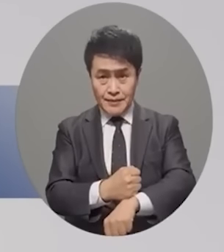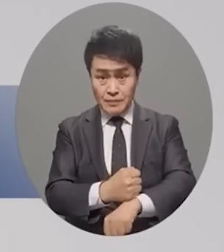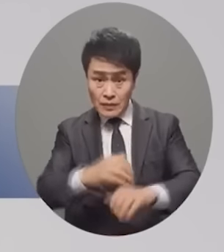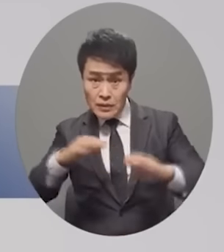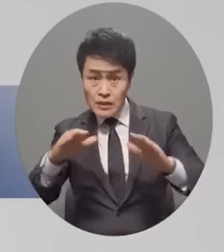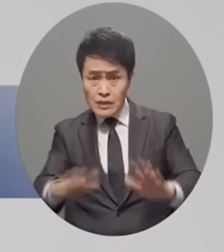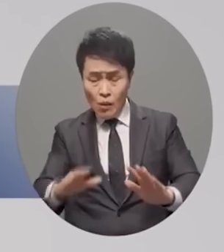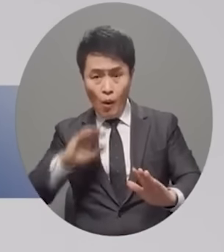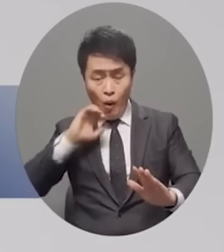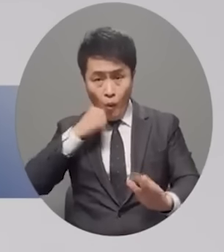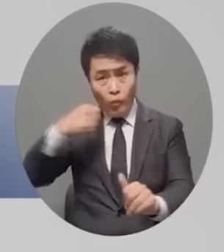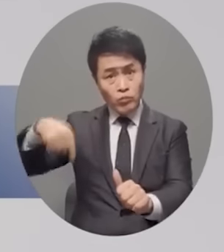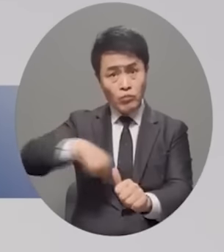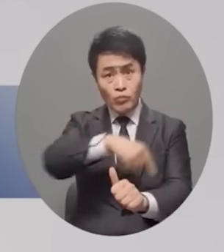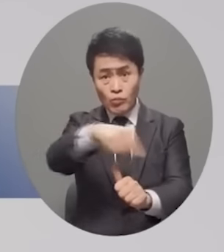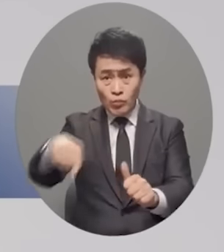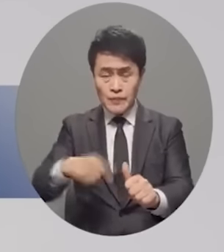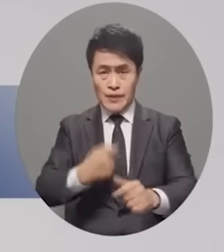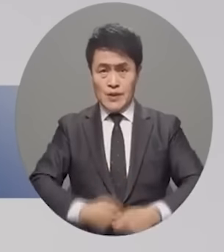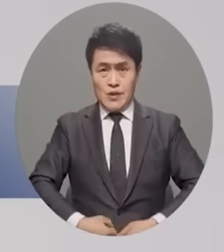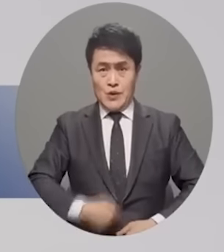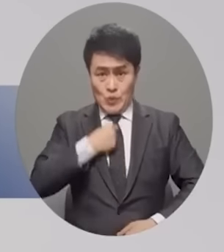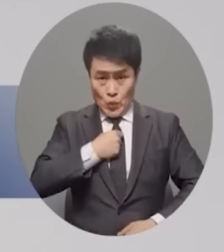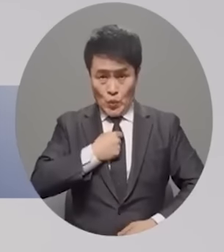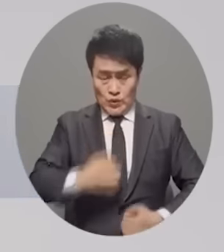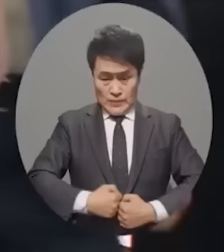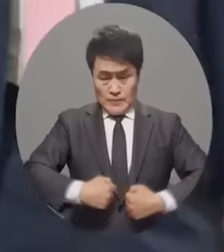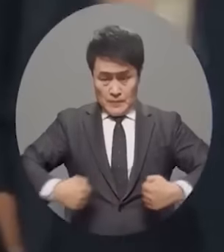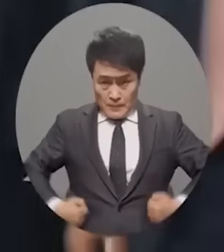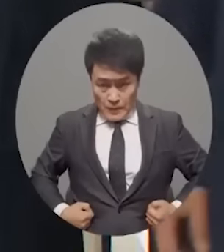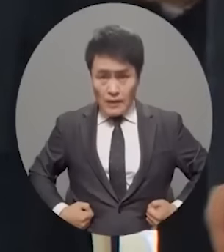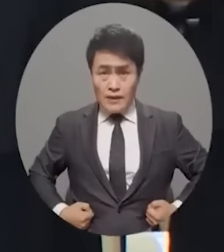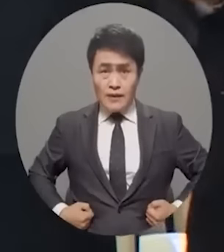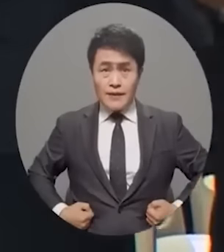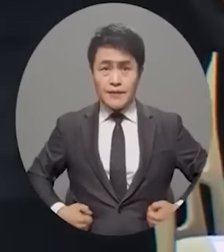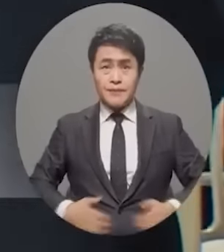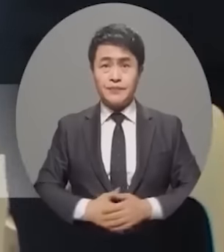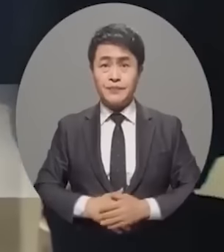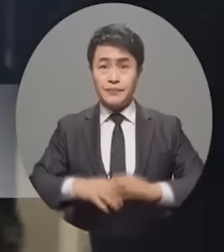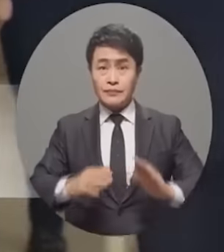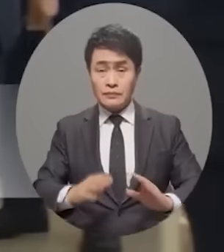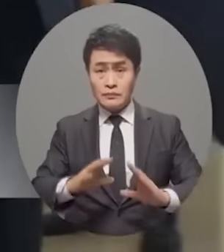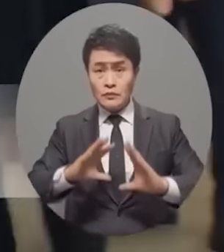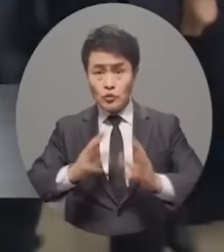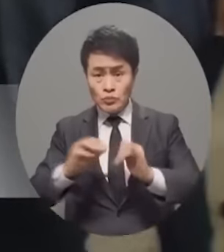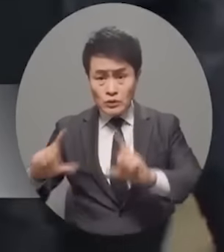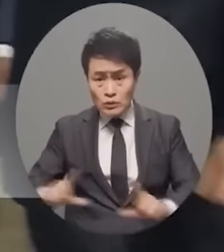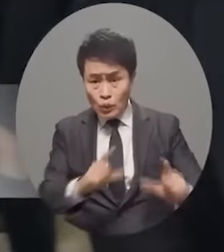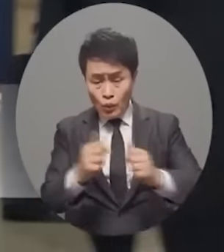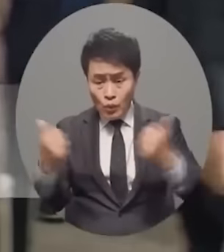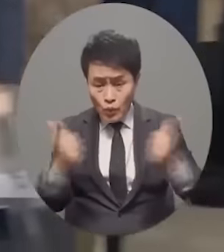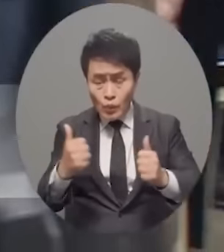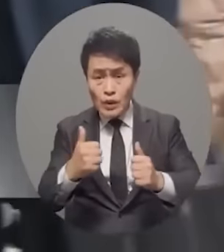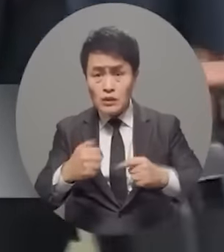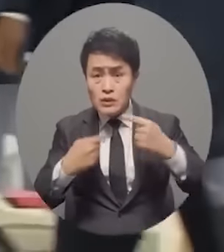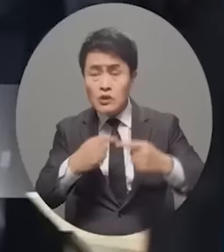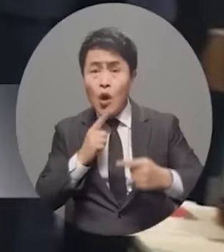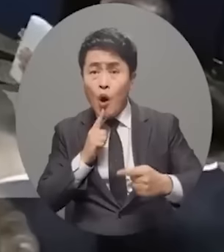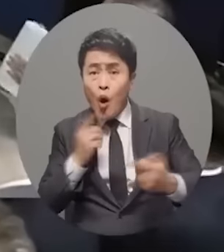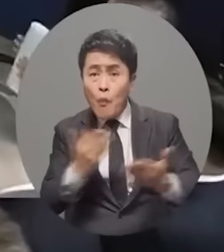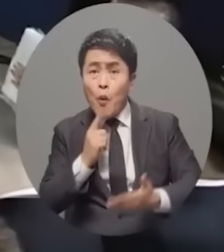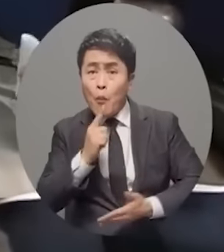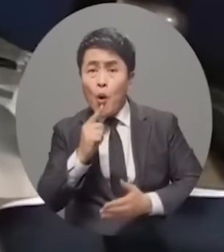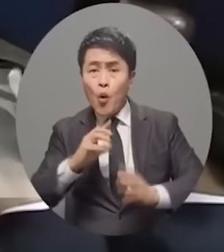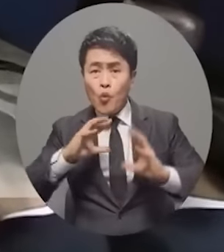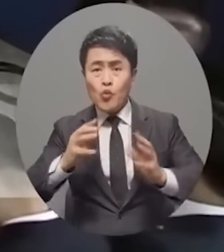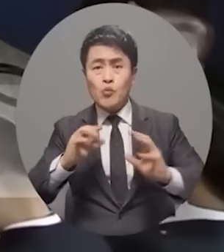현실적인 어려움은 솔직하게 털어놓고 민생 토론회로 바꾼 신년 업무 보고는